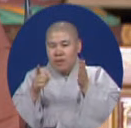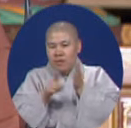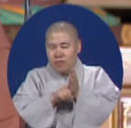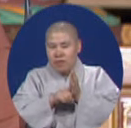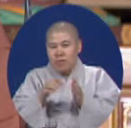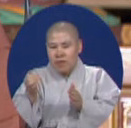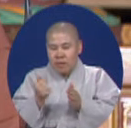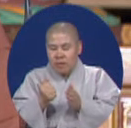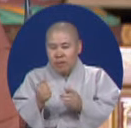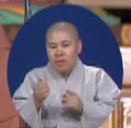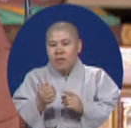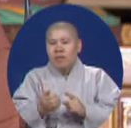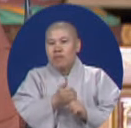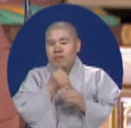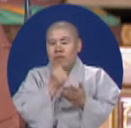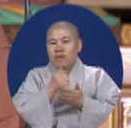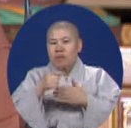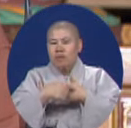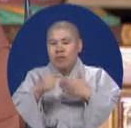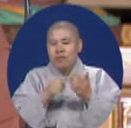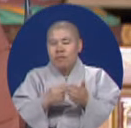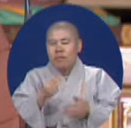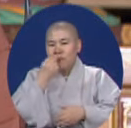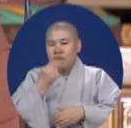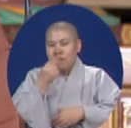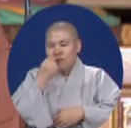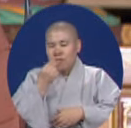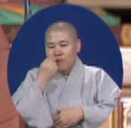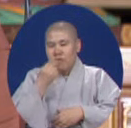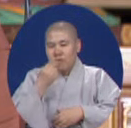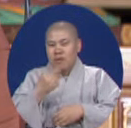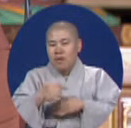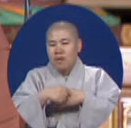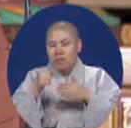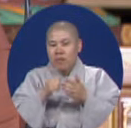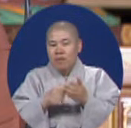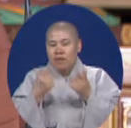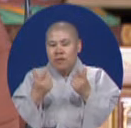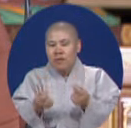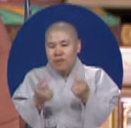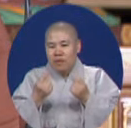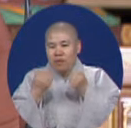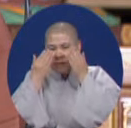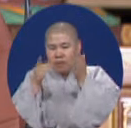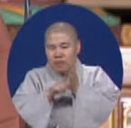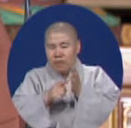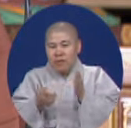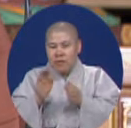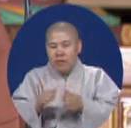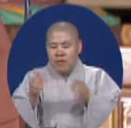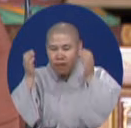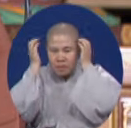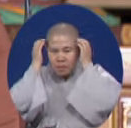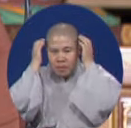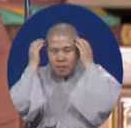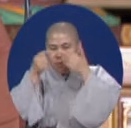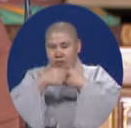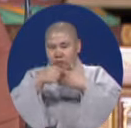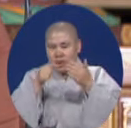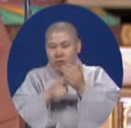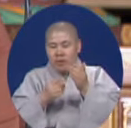부처님 마음과 중생의 마음이 똑같음을 순일하게 믿지만은 번뇌심이 일어나는 중생은